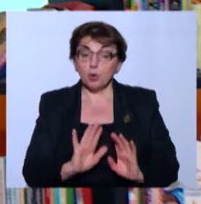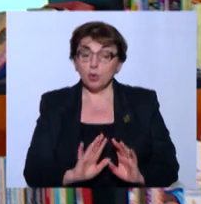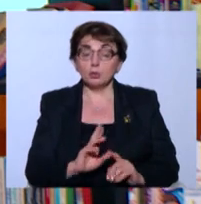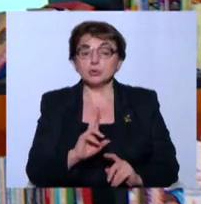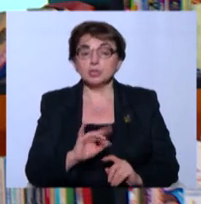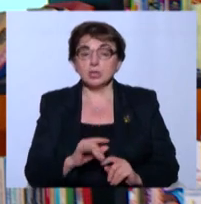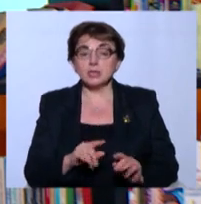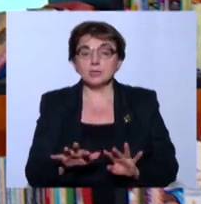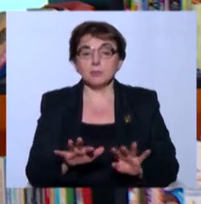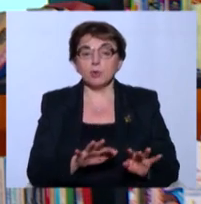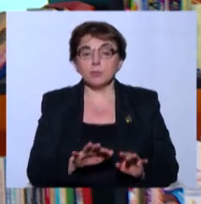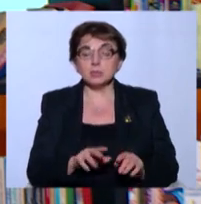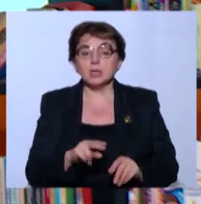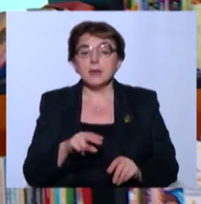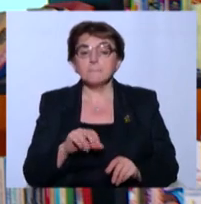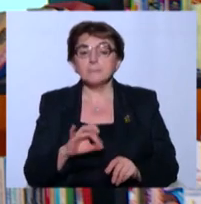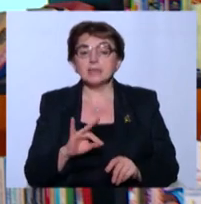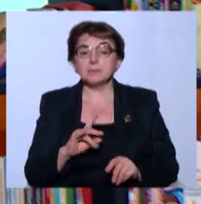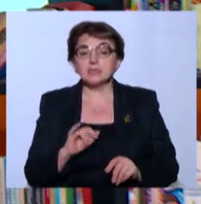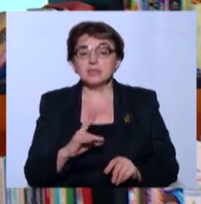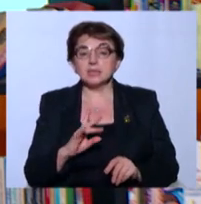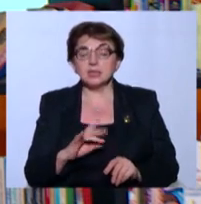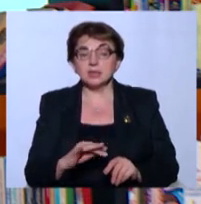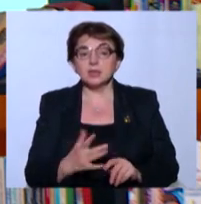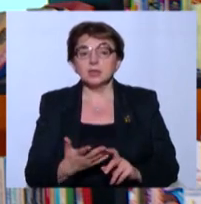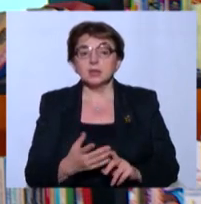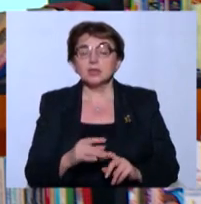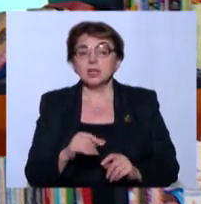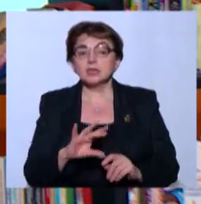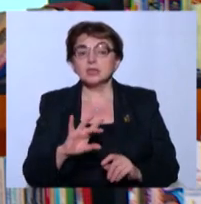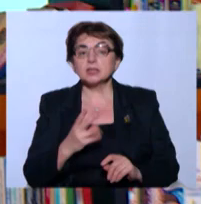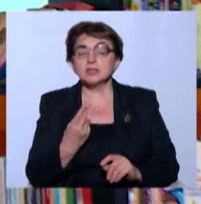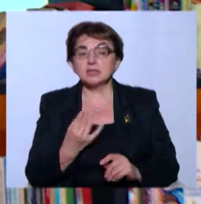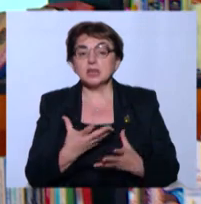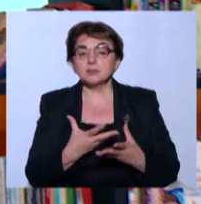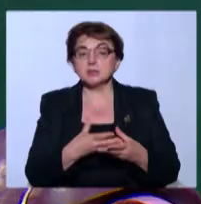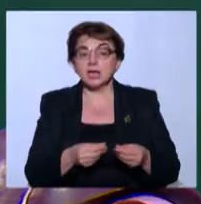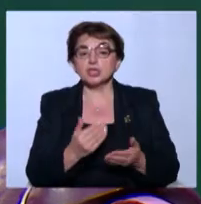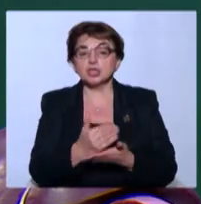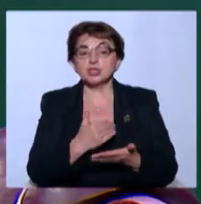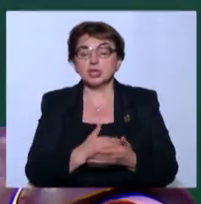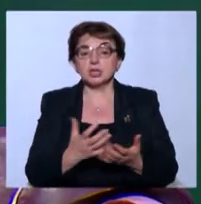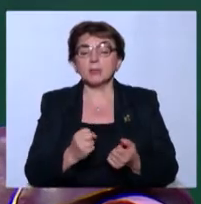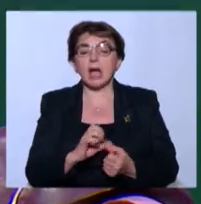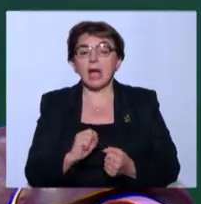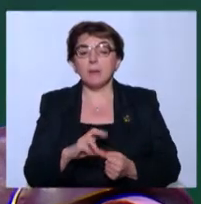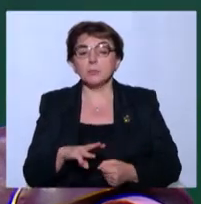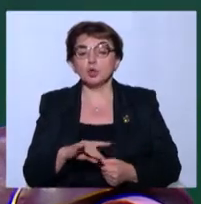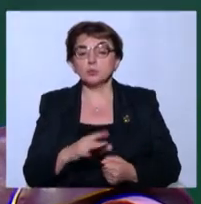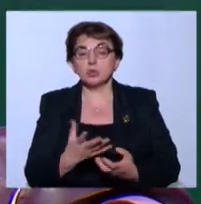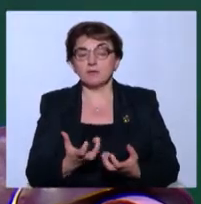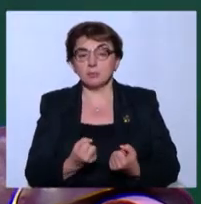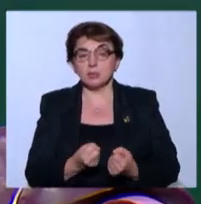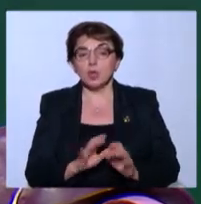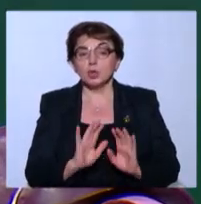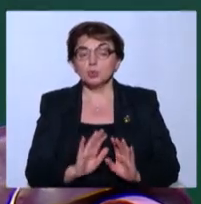მოქმედებს ფერმენტი ტრიფსინი და ცილების დაშლის შედეგად მიიღება ამინომჟავები. ხოლო